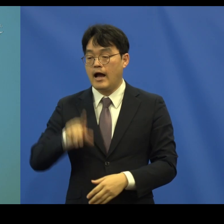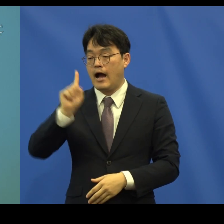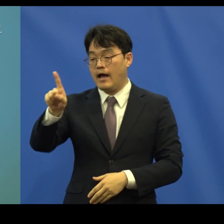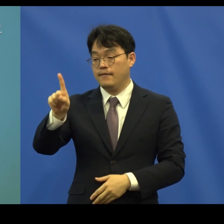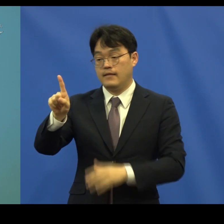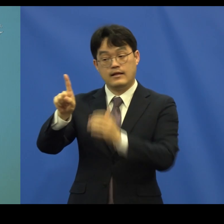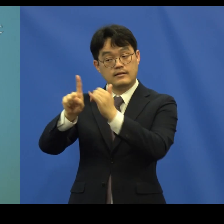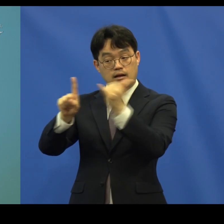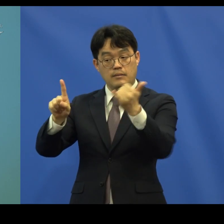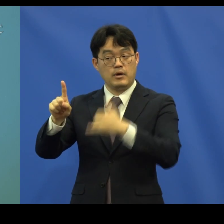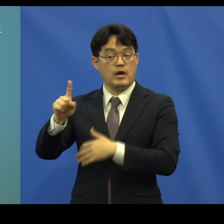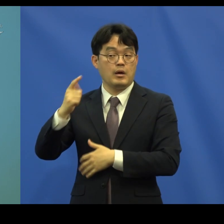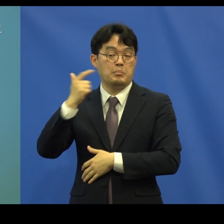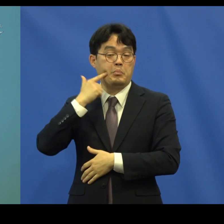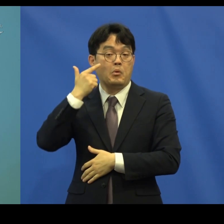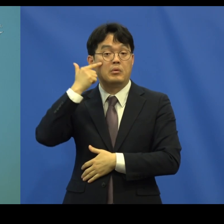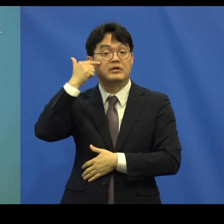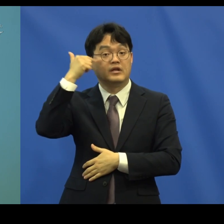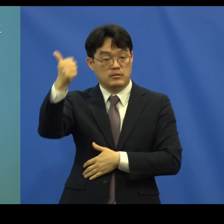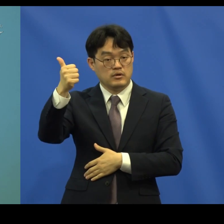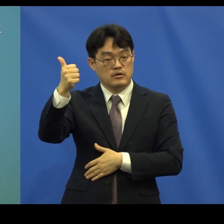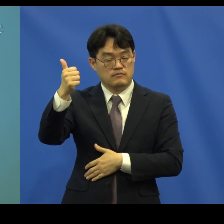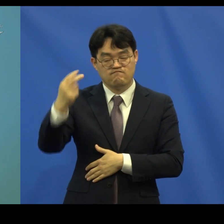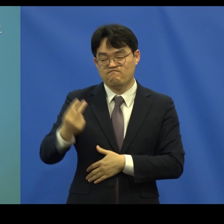목사가 살면 교회가 살고